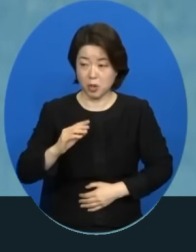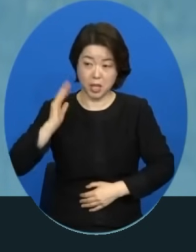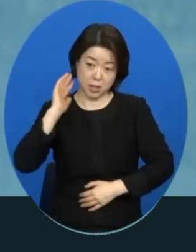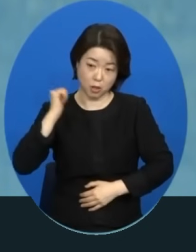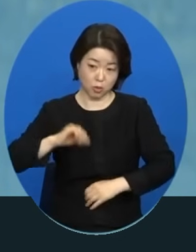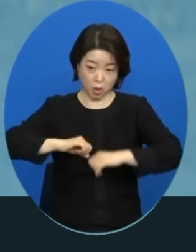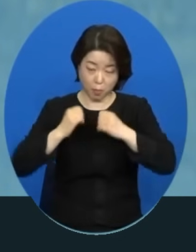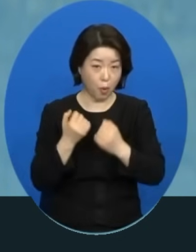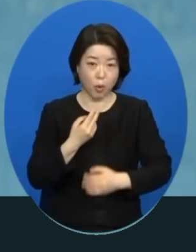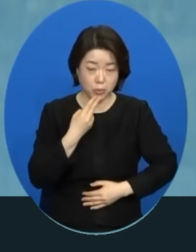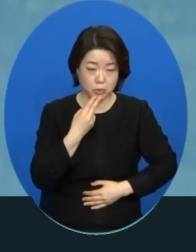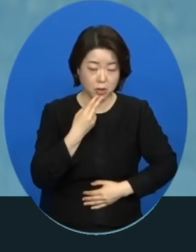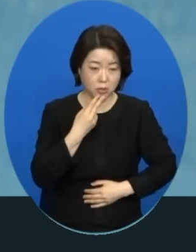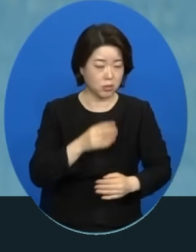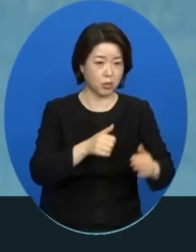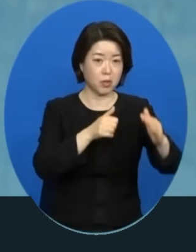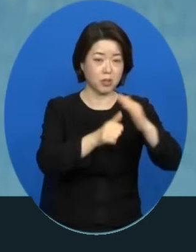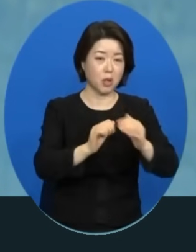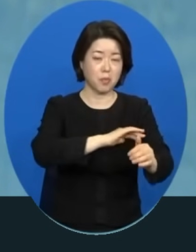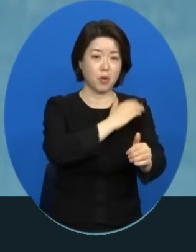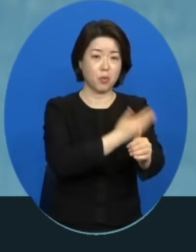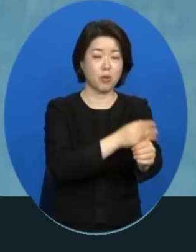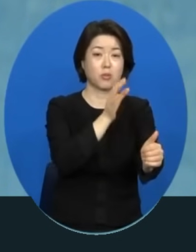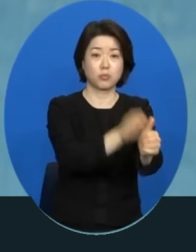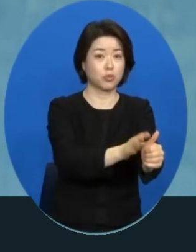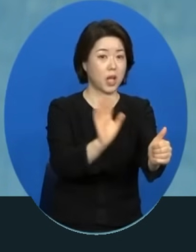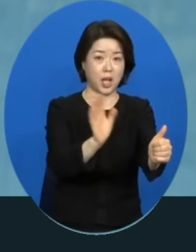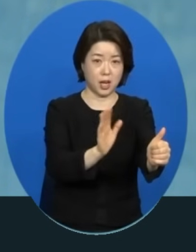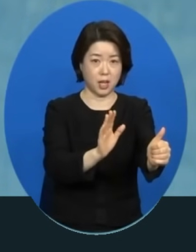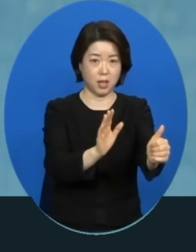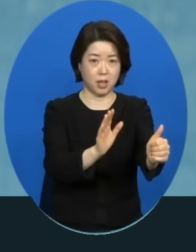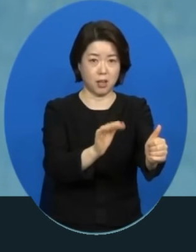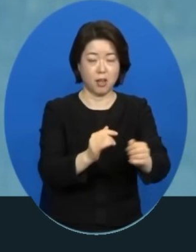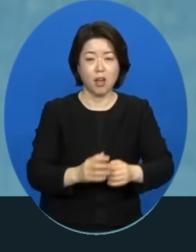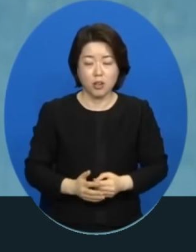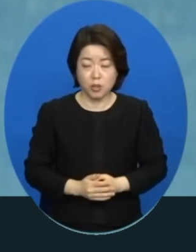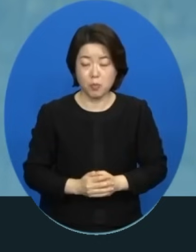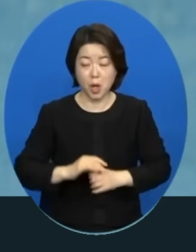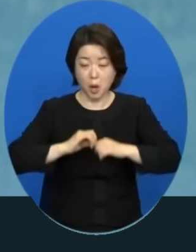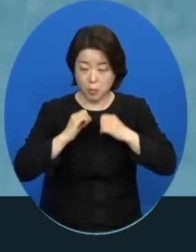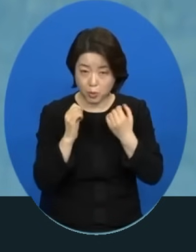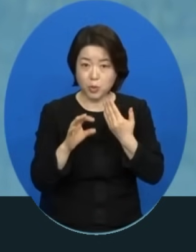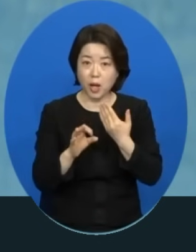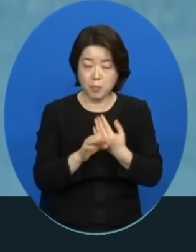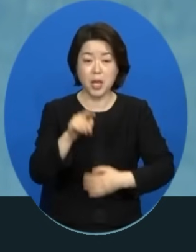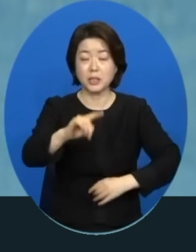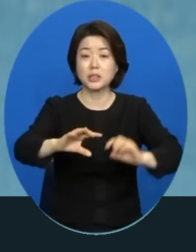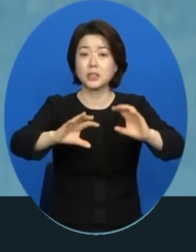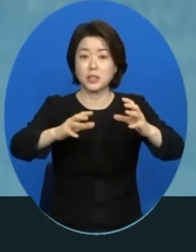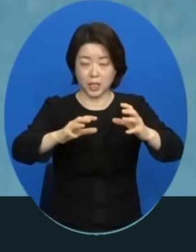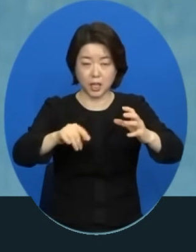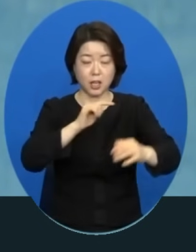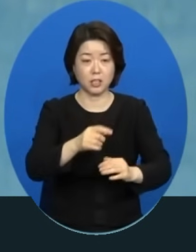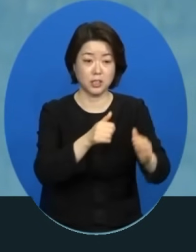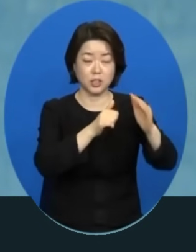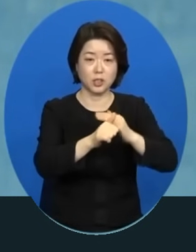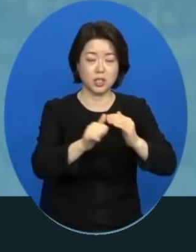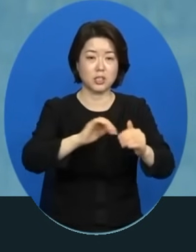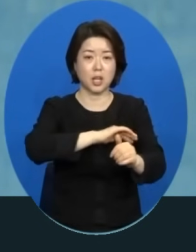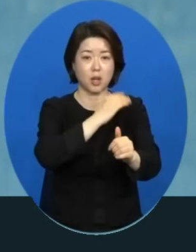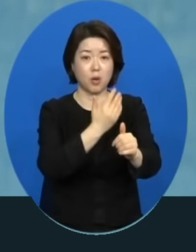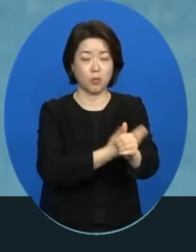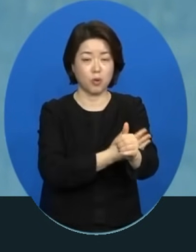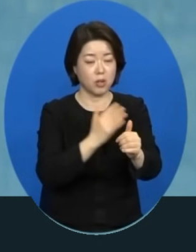그러나 복종하면 대통령과 나라가 그 대사를 지켜줍니다. 여러분 이 원리를 이해하셔야 돼요. 굉장히